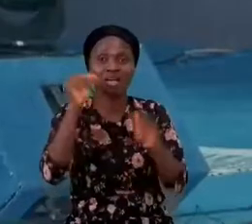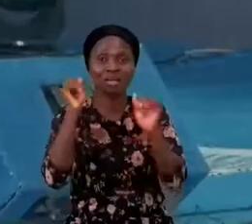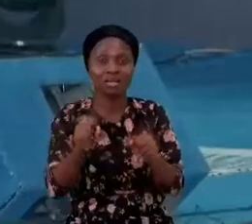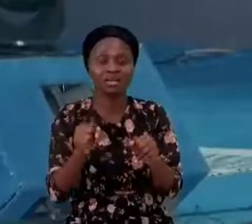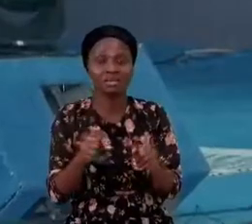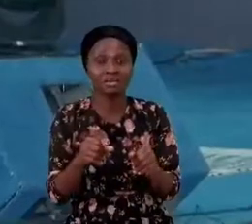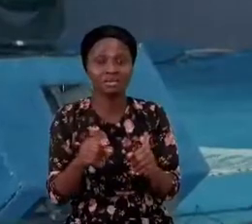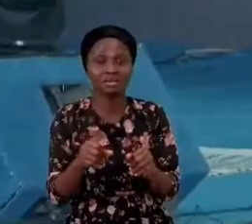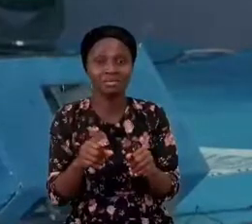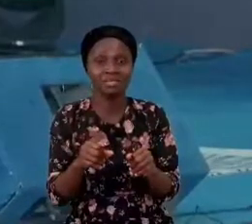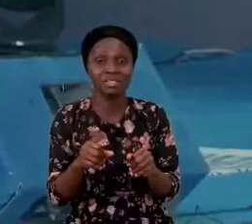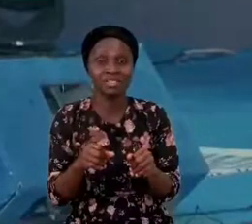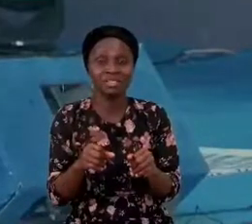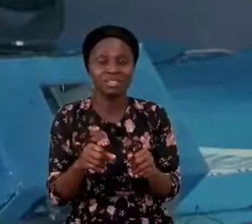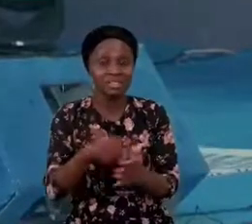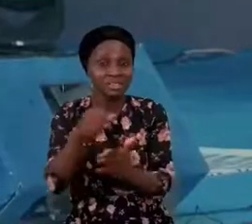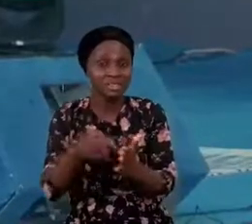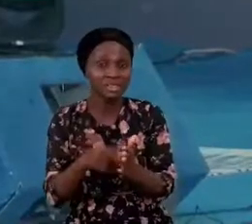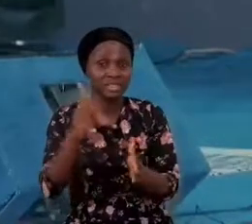surpassait les chefs et les satrapes.